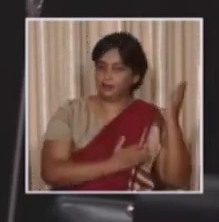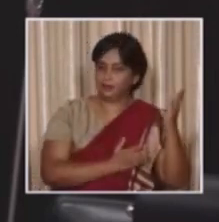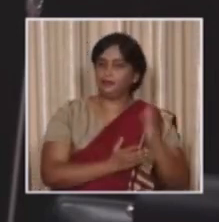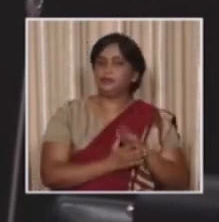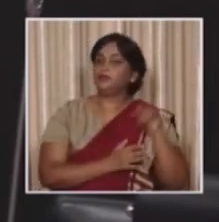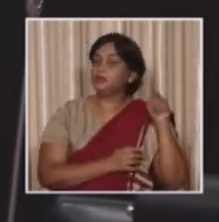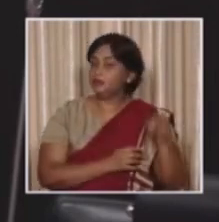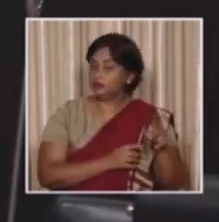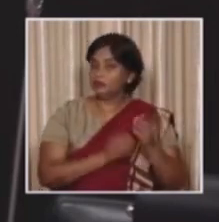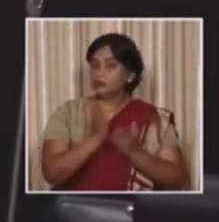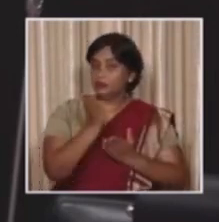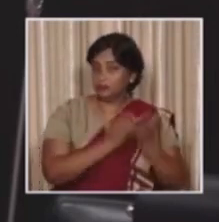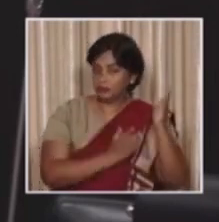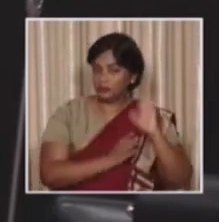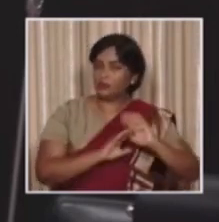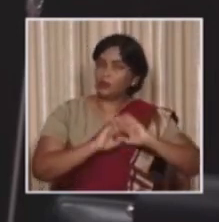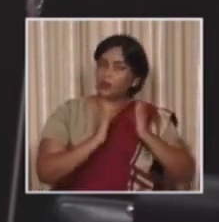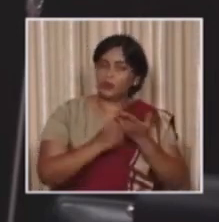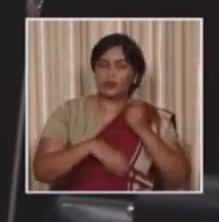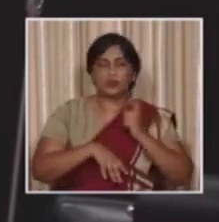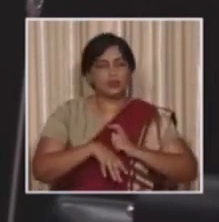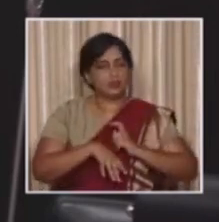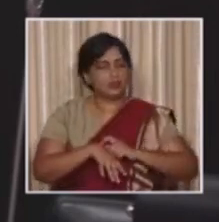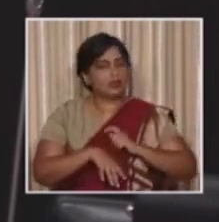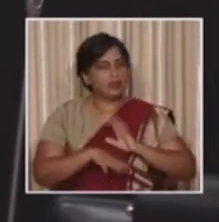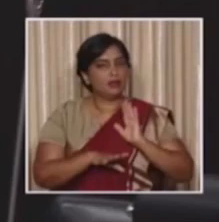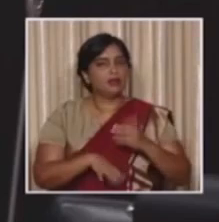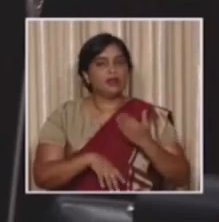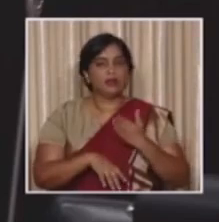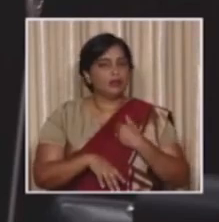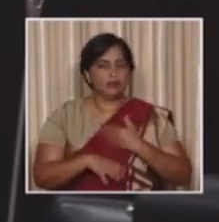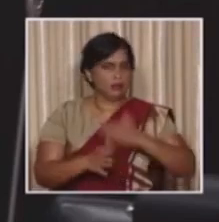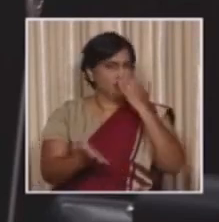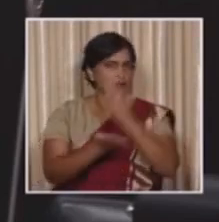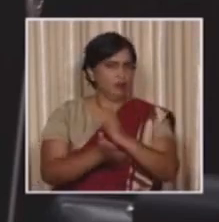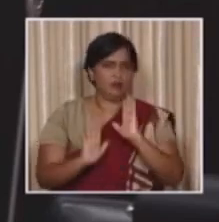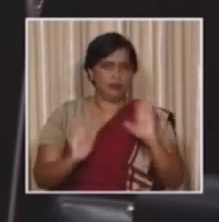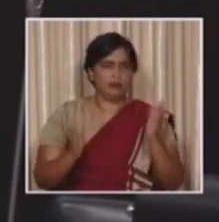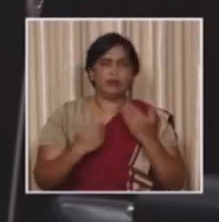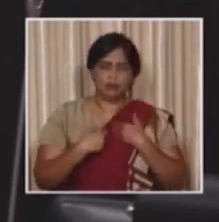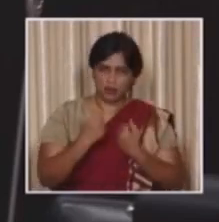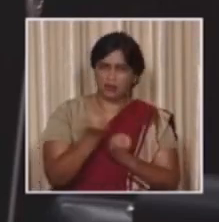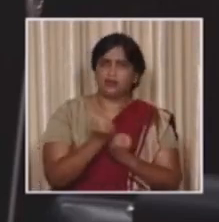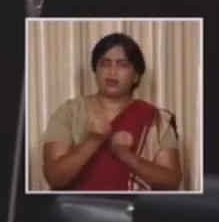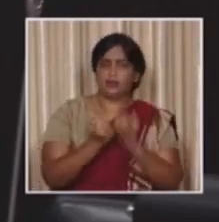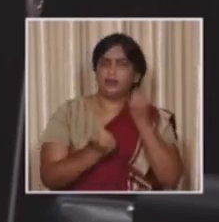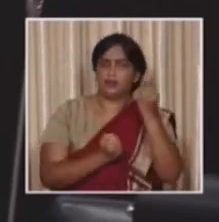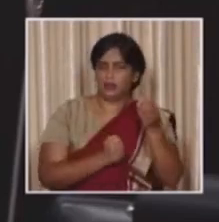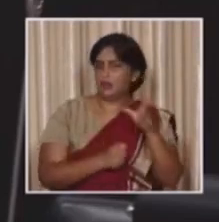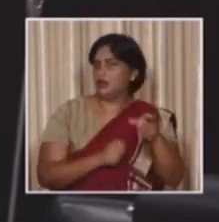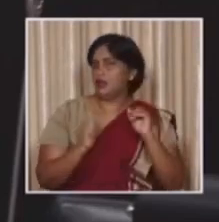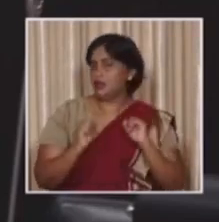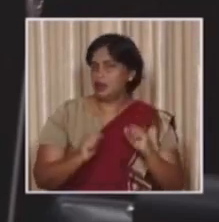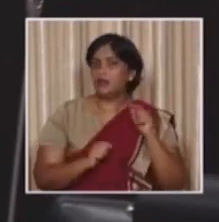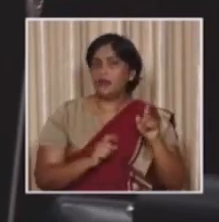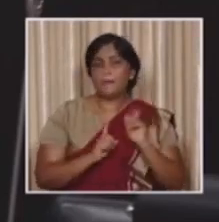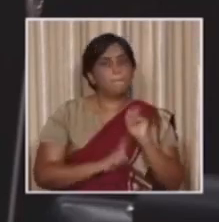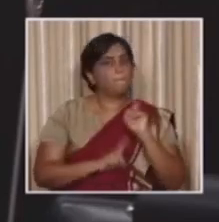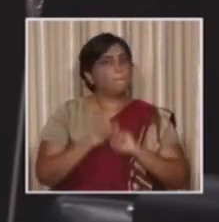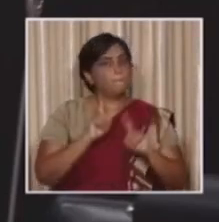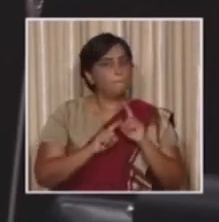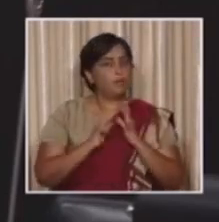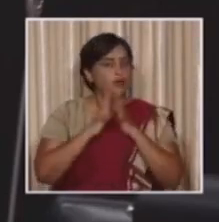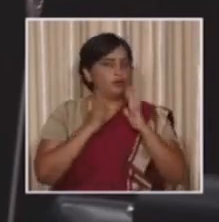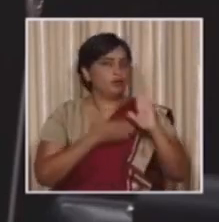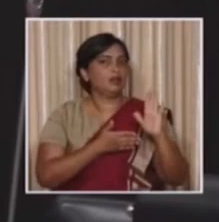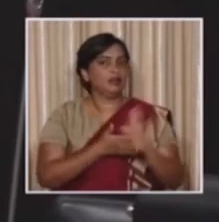மற்றும் நீதிமன்றம் என்பவற்றை மீறி சட்டத்தை கொண்டு வந்தனர். அப்போது உயர்நீதிமன்ற மீண்டும் நாடிய போது நாடாளுமன்றத்தில் சட்டம் மூலம் அங்கீகரிக்கப்பட்டமையை தொடர்ந்து